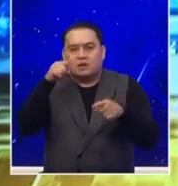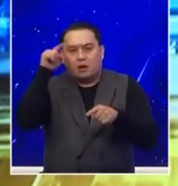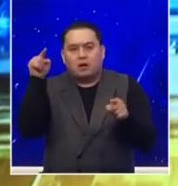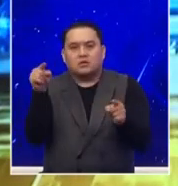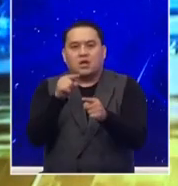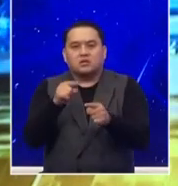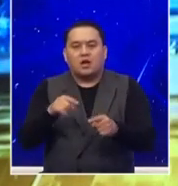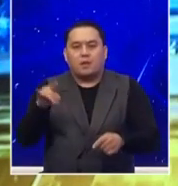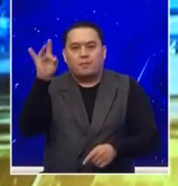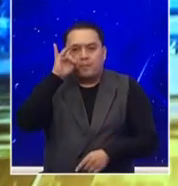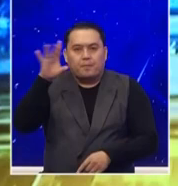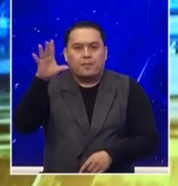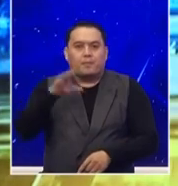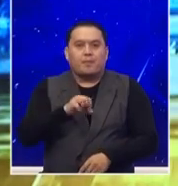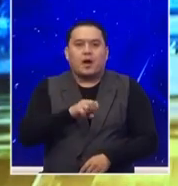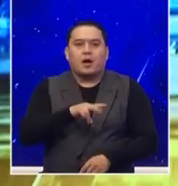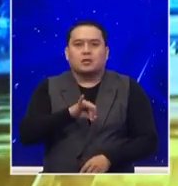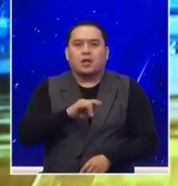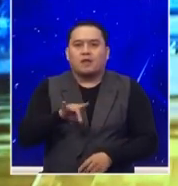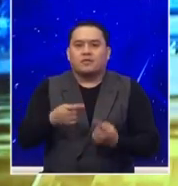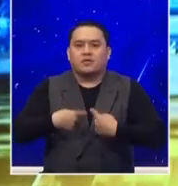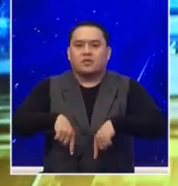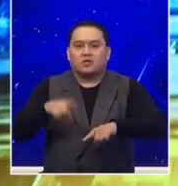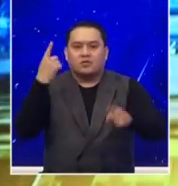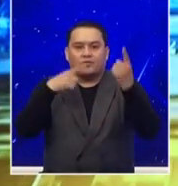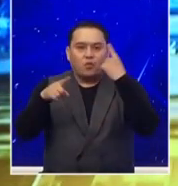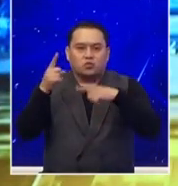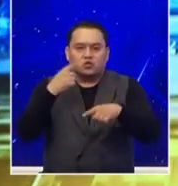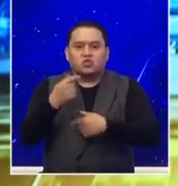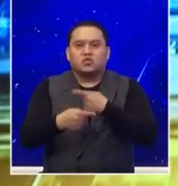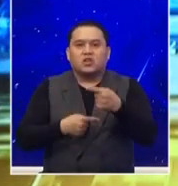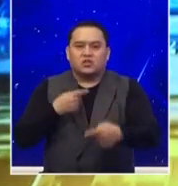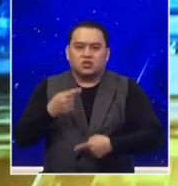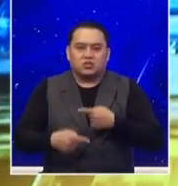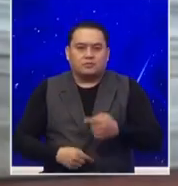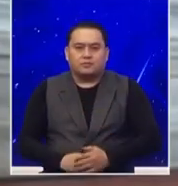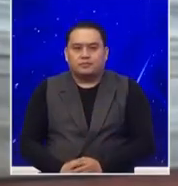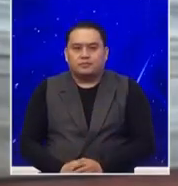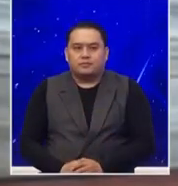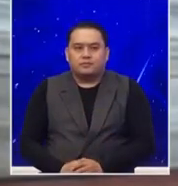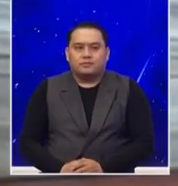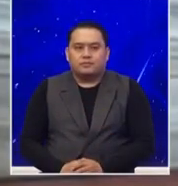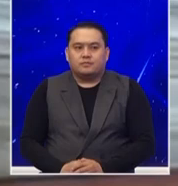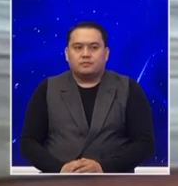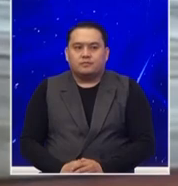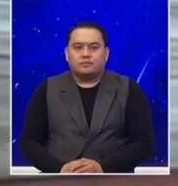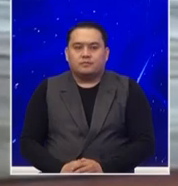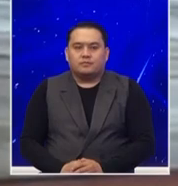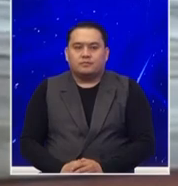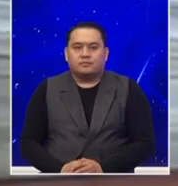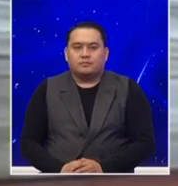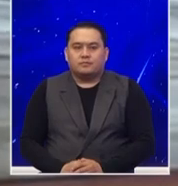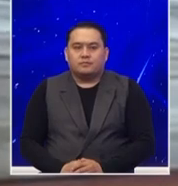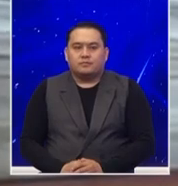казахского акына Мукагали Макатаева, организовав творческий челлендж. Аным менің кеуденді жарып